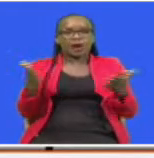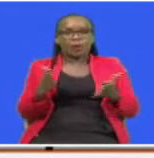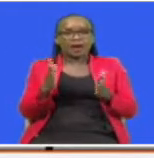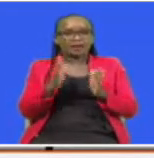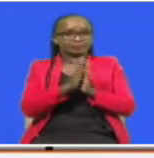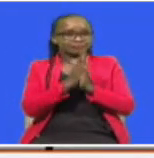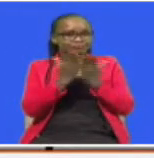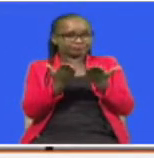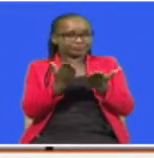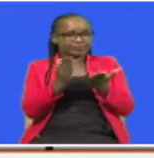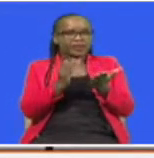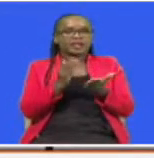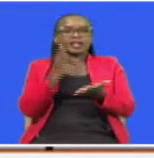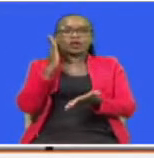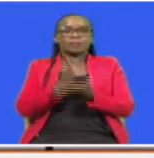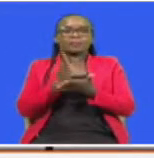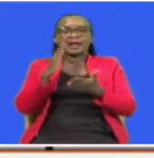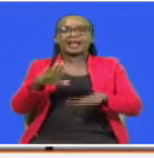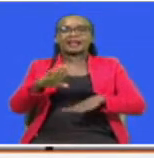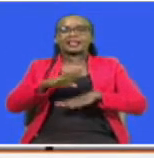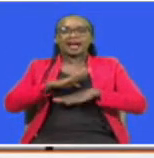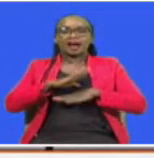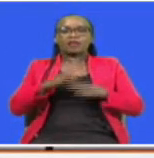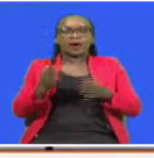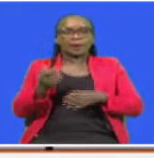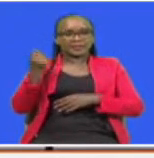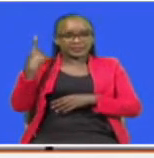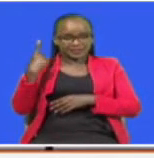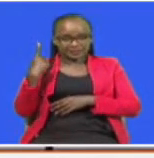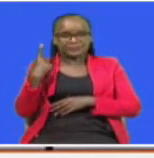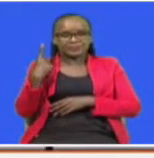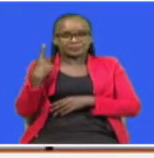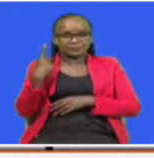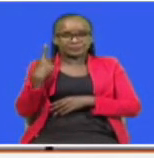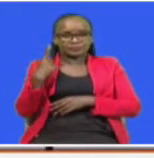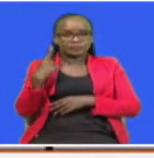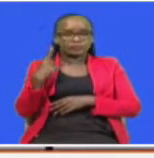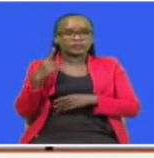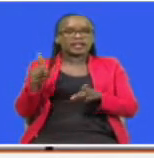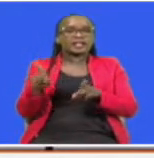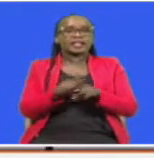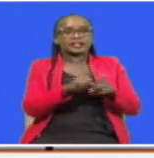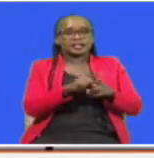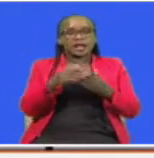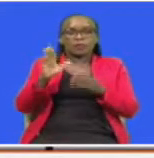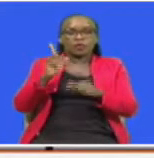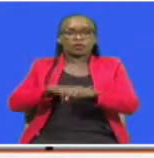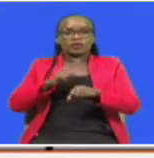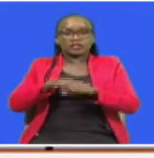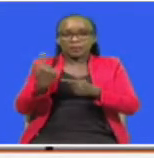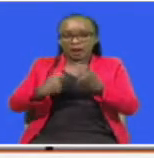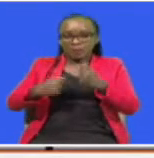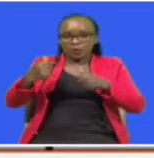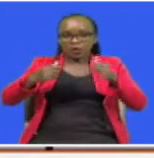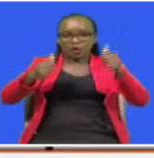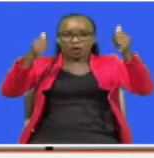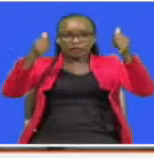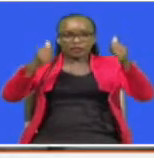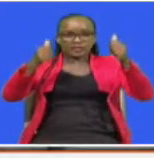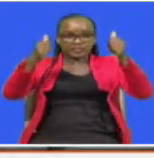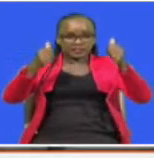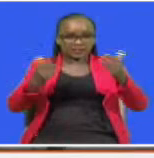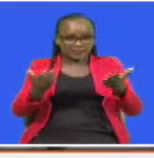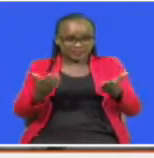haya ni thibitisho tosha kuwa alitambuliwa sihaba. Mara kadhaa pia ameshinda tuzo.